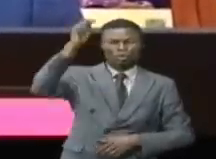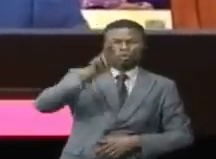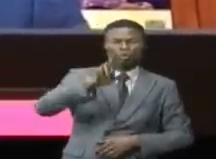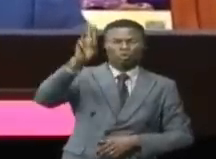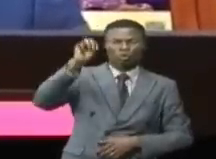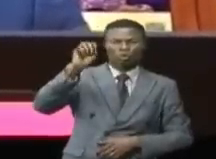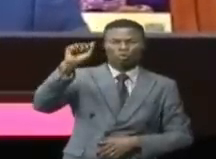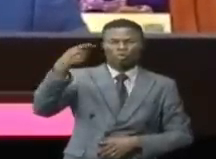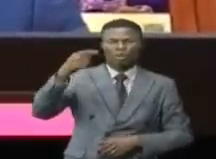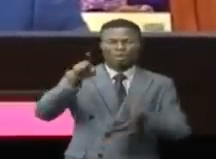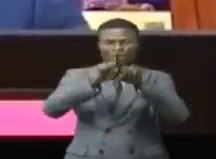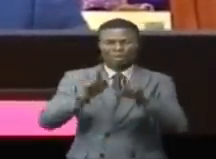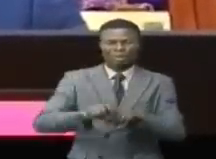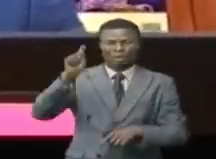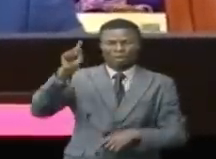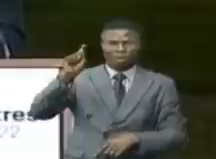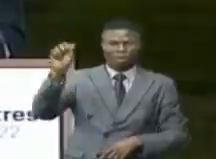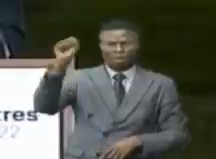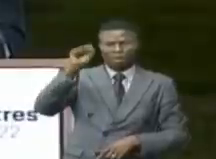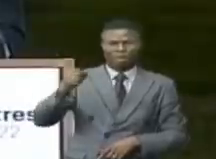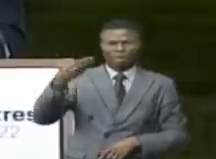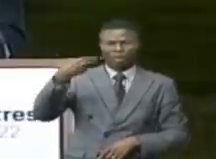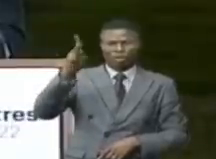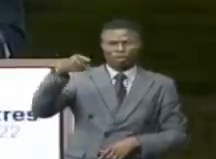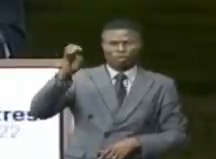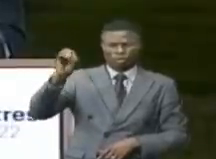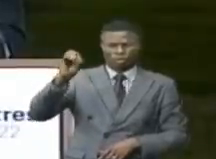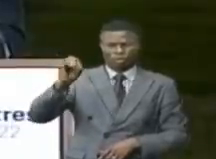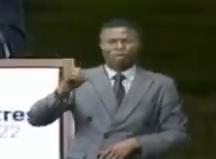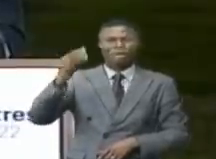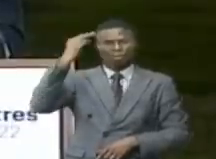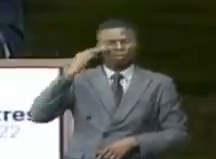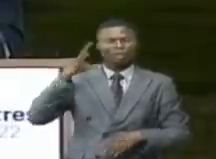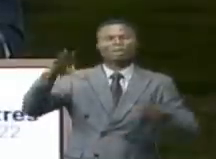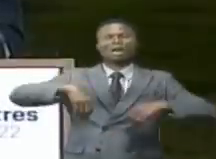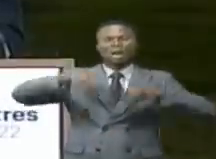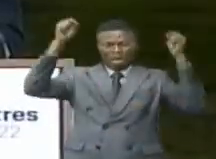Choapa. Le Conseil a pris acte de cette note d'information.